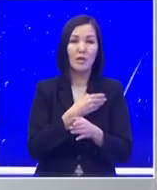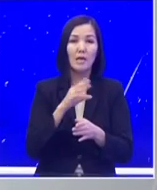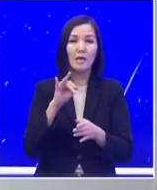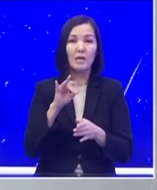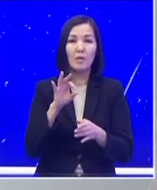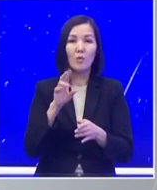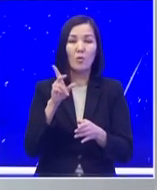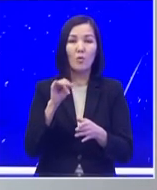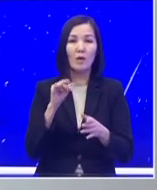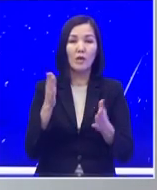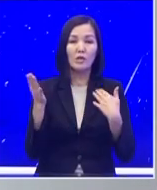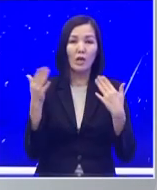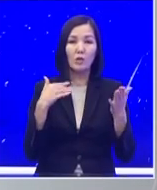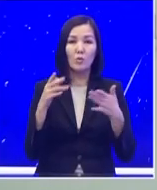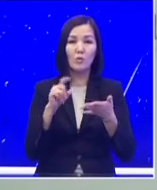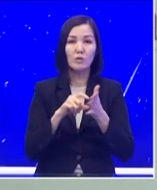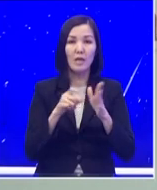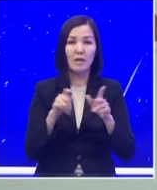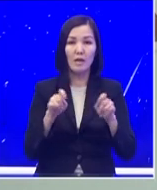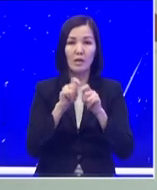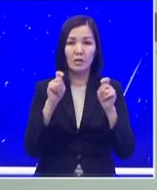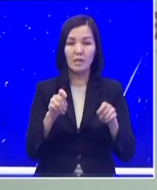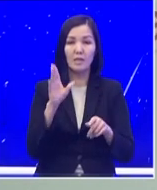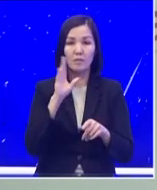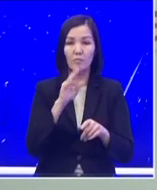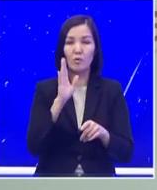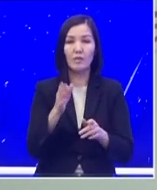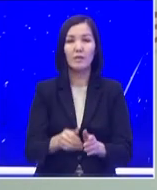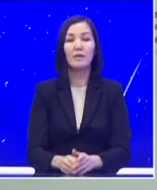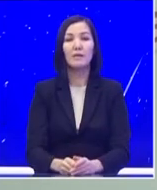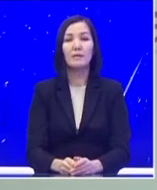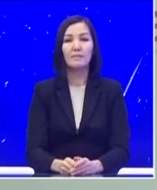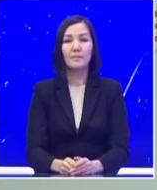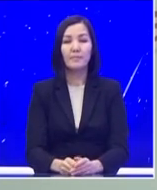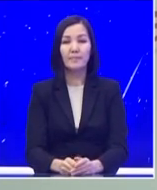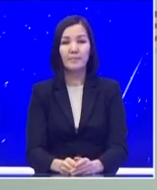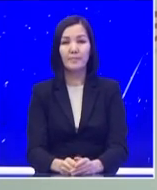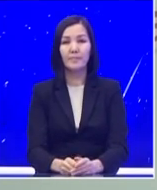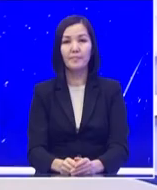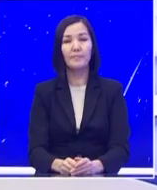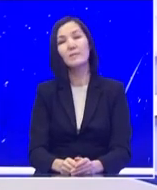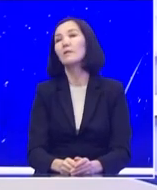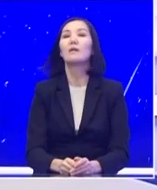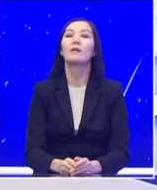жаттығу залы іске қосылуы мүмкін. Әмина Құдайберген, Мади Байбосынов, Жетісу арнасы.